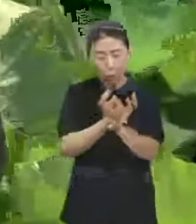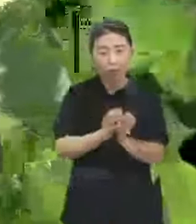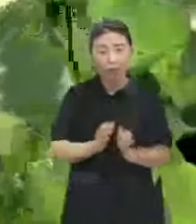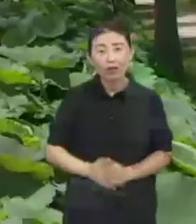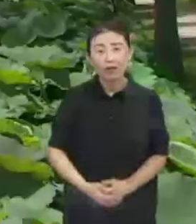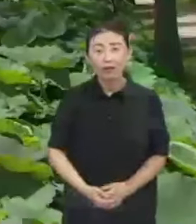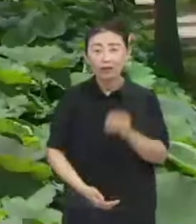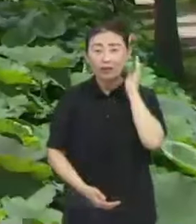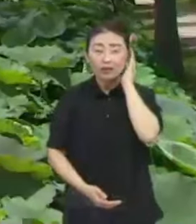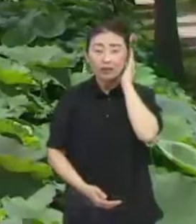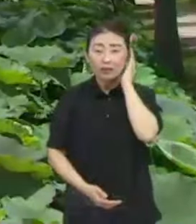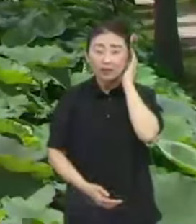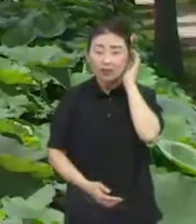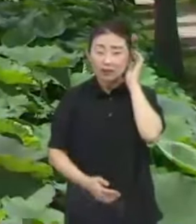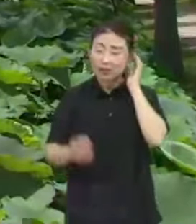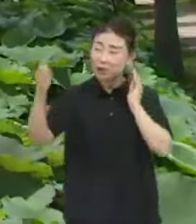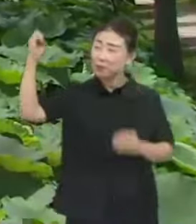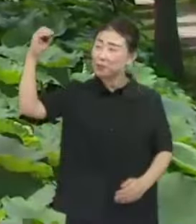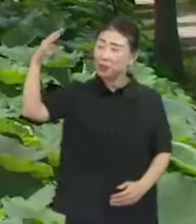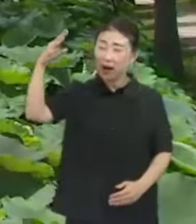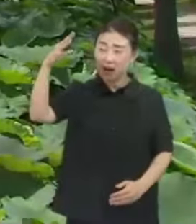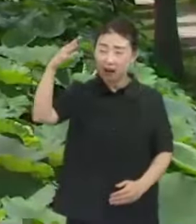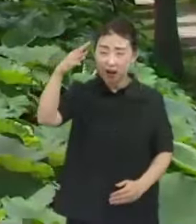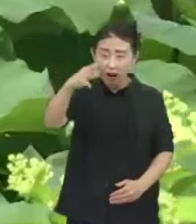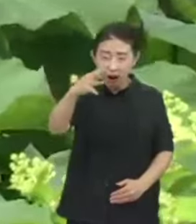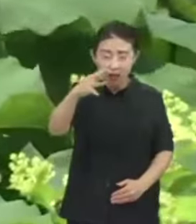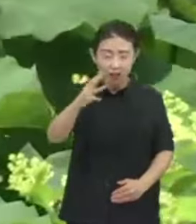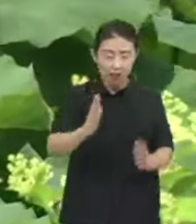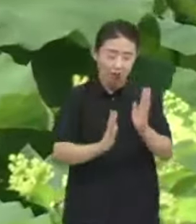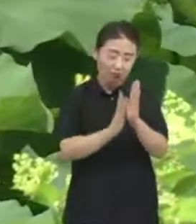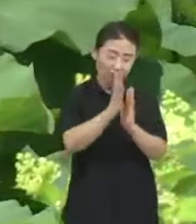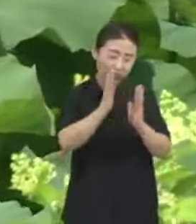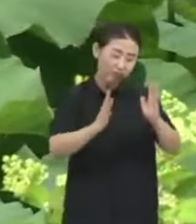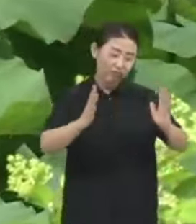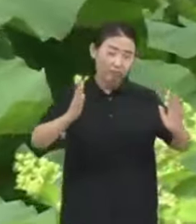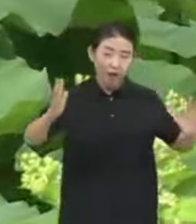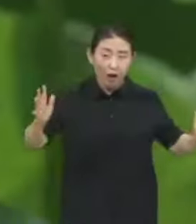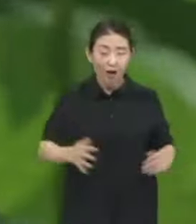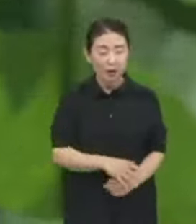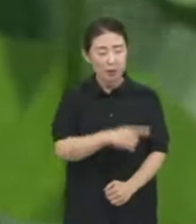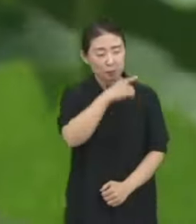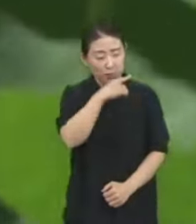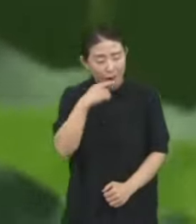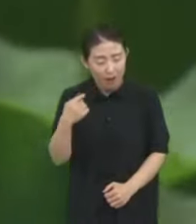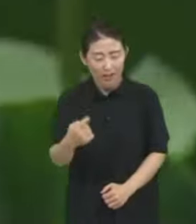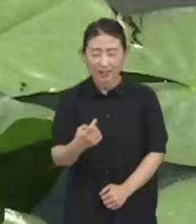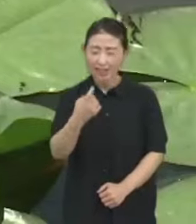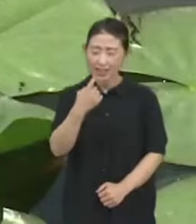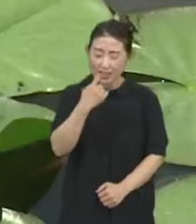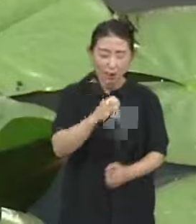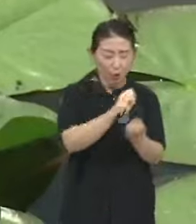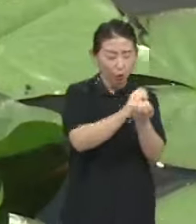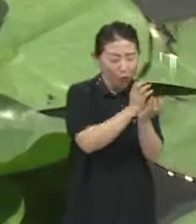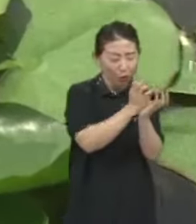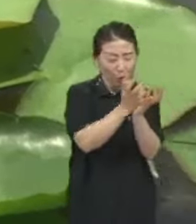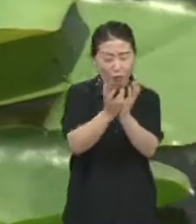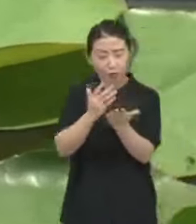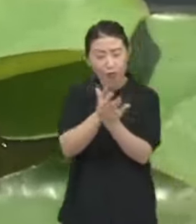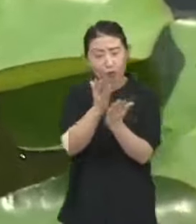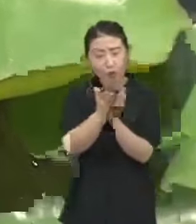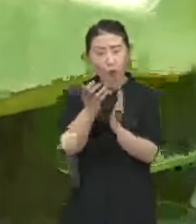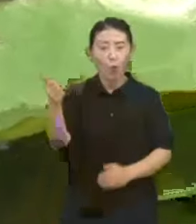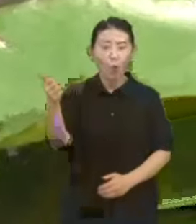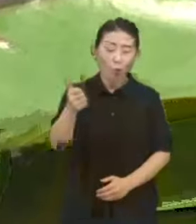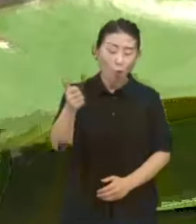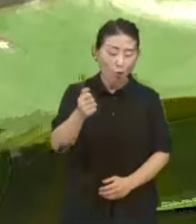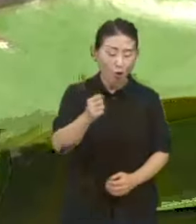피었습니다. 여름 햇살을 가득 머금은 초록빛 연잎 사이로 백년을 비롯해 홍련, 수련, 가시연 등 50여 종이